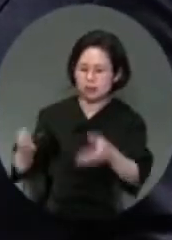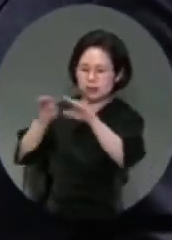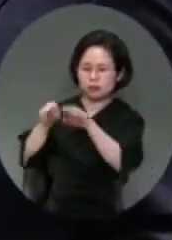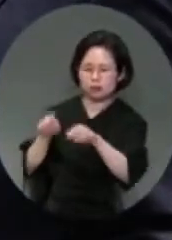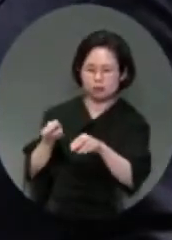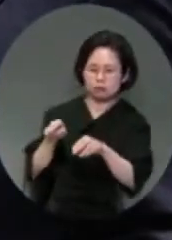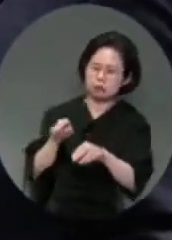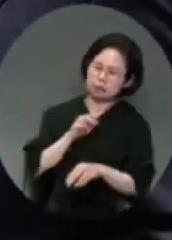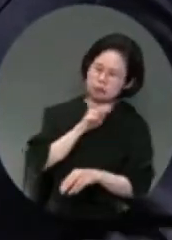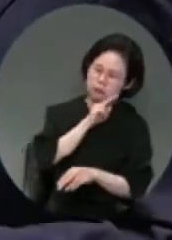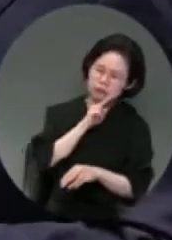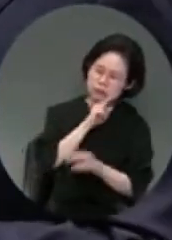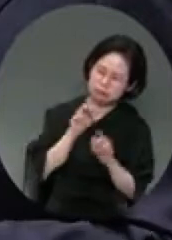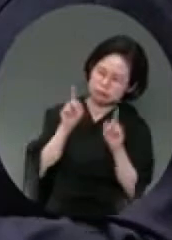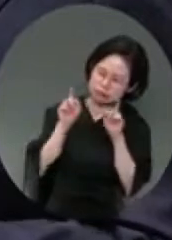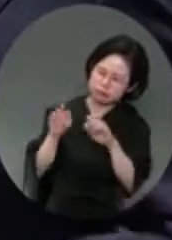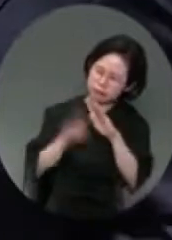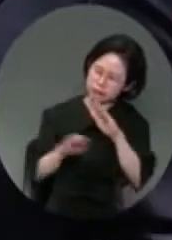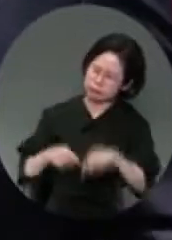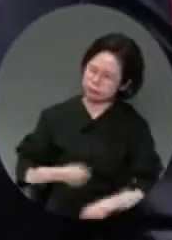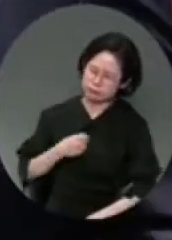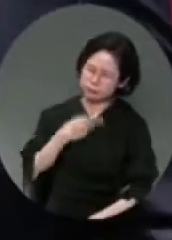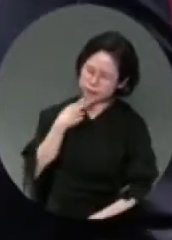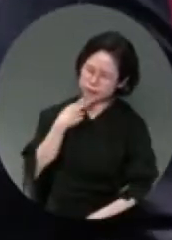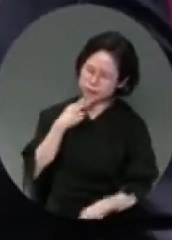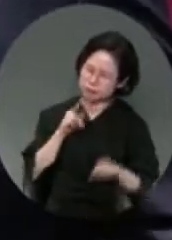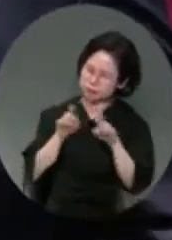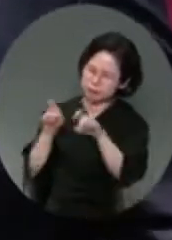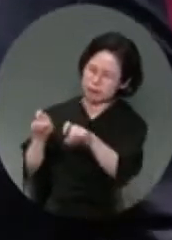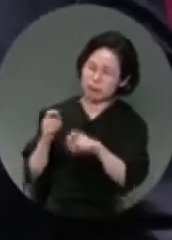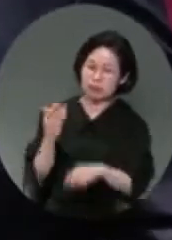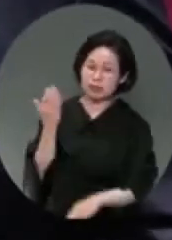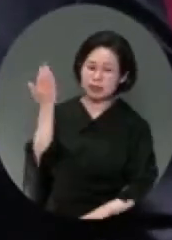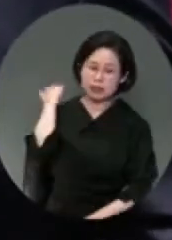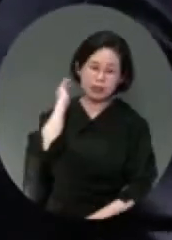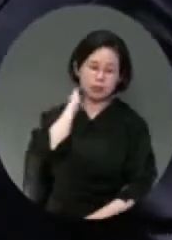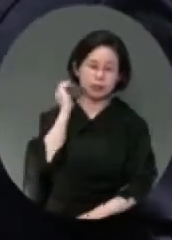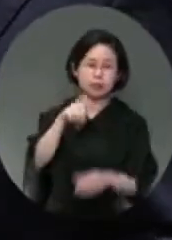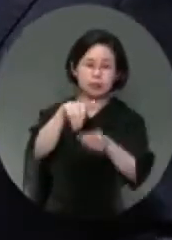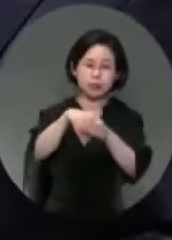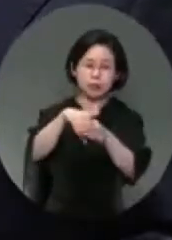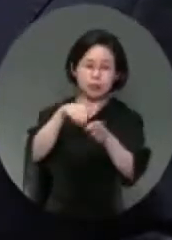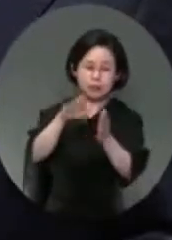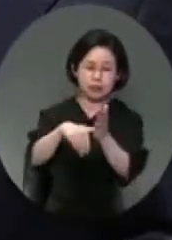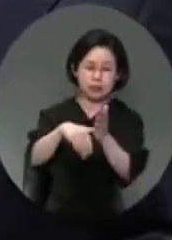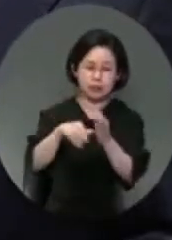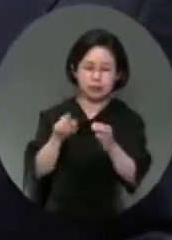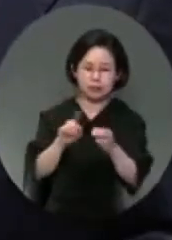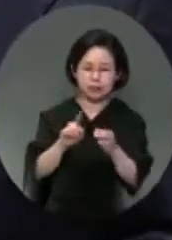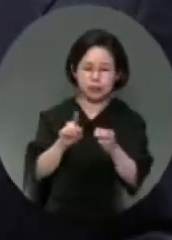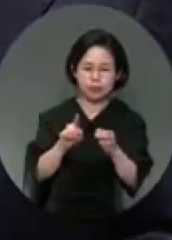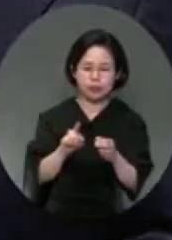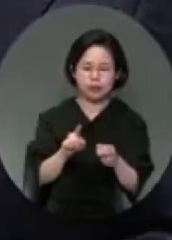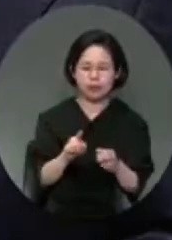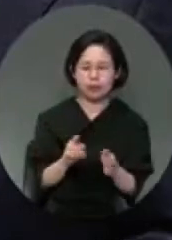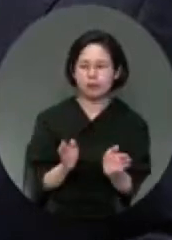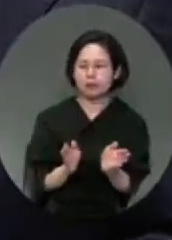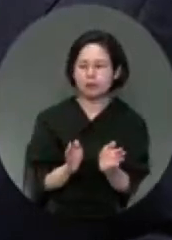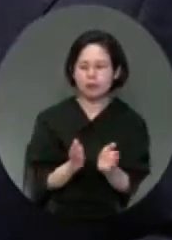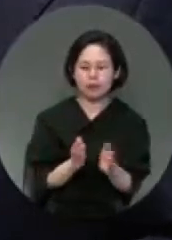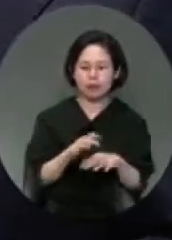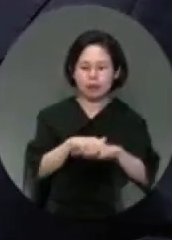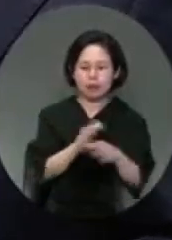있습니다. 또 선거관리 사무에 대해서는 어떻습니까? 지난 대선 과정에서 있었던 속칭 말하는 소쿠리 투표 아마